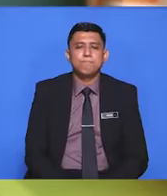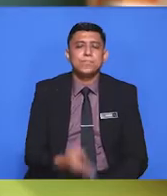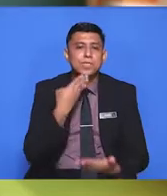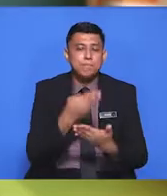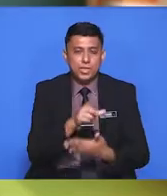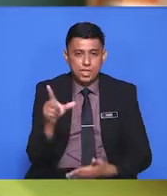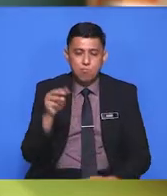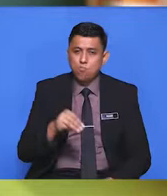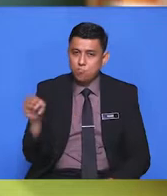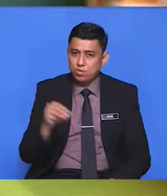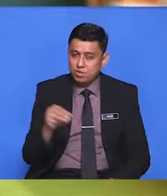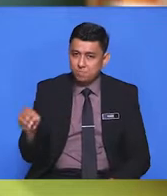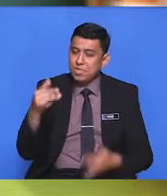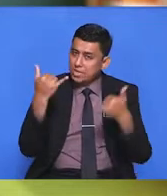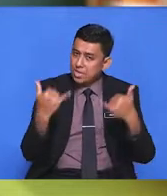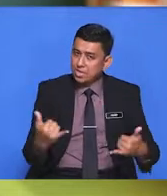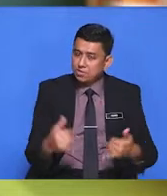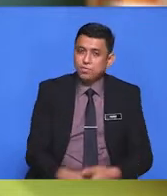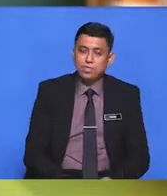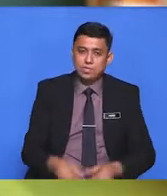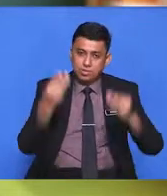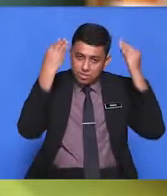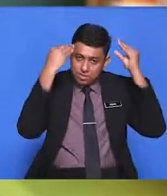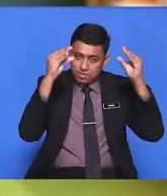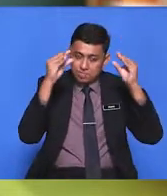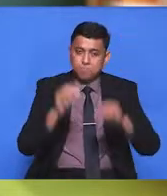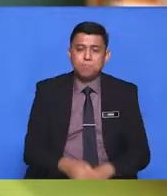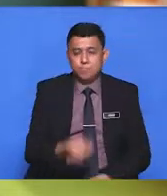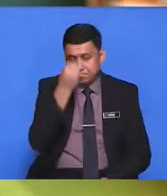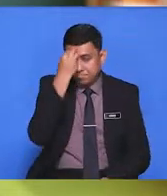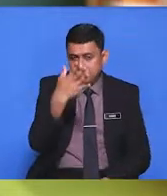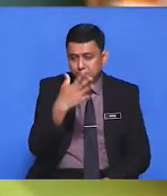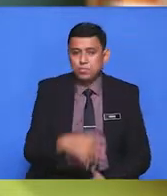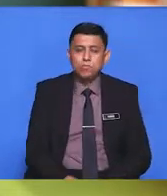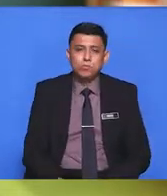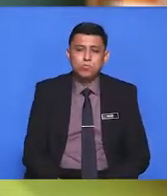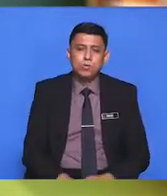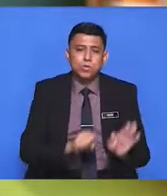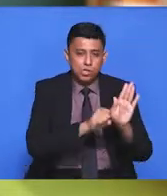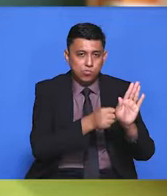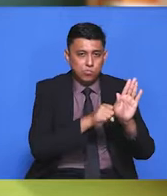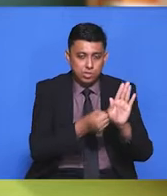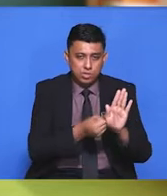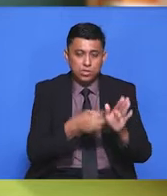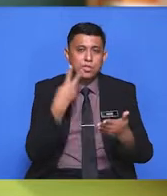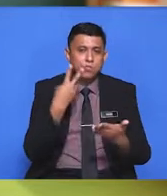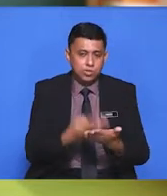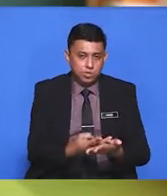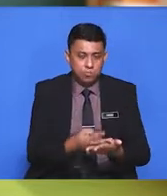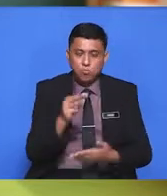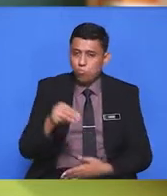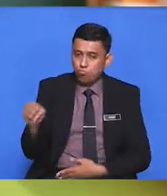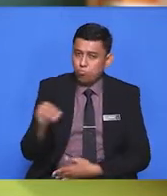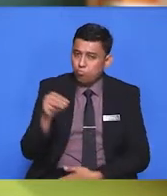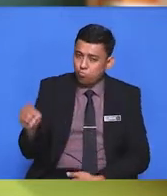Baiklah murid-murid. Sekarang, cikgu akan menerangkan mengenai sumber-sumber kewangan yang boleh